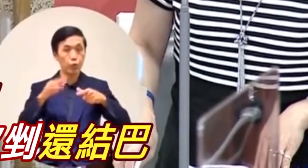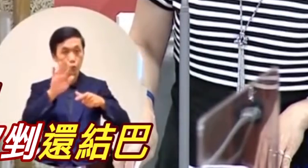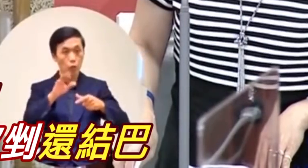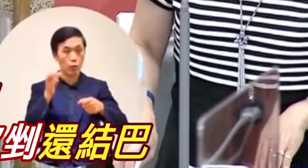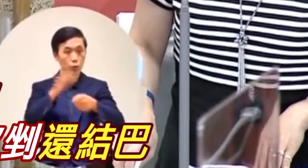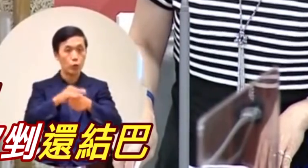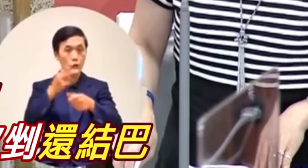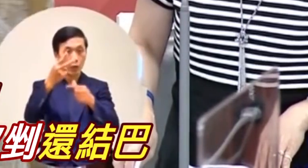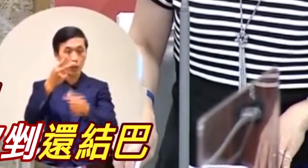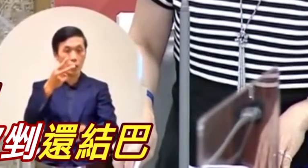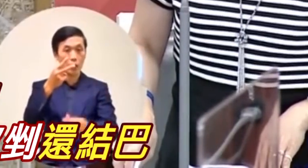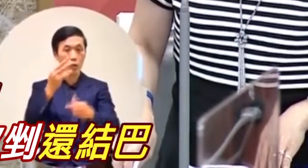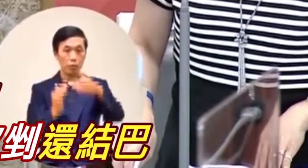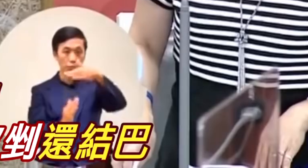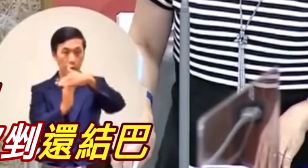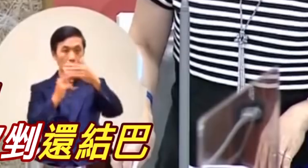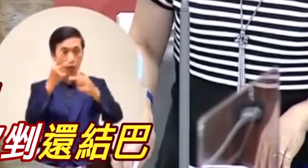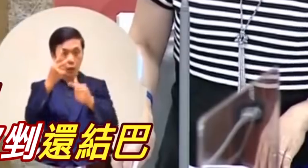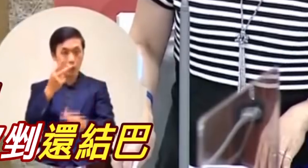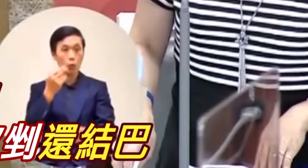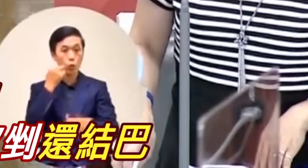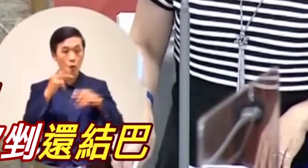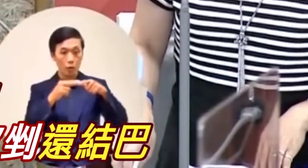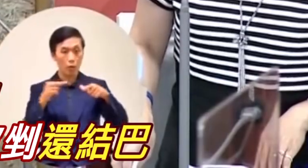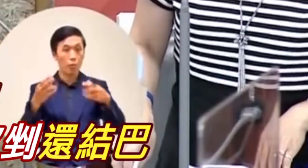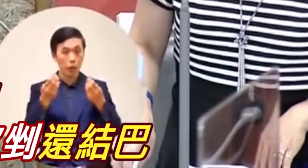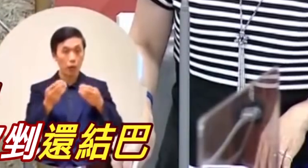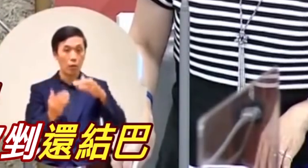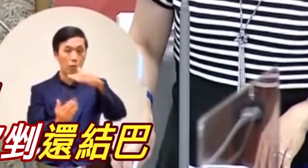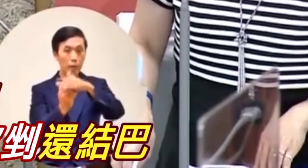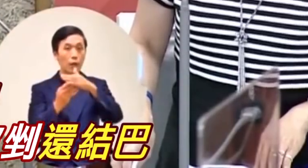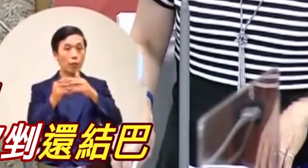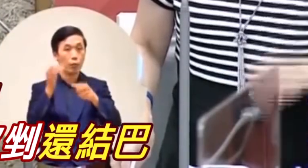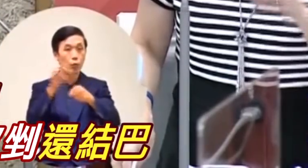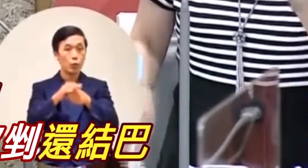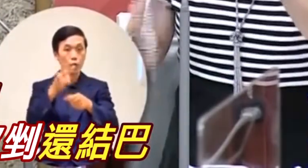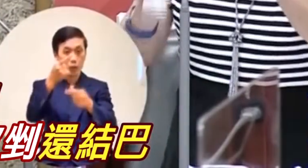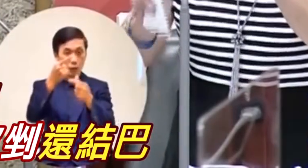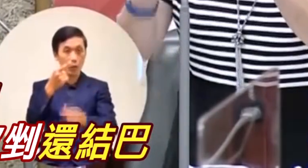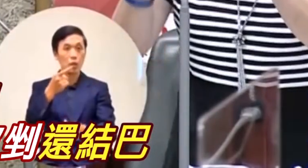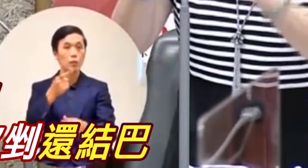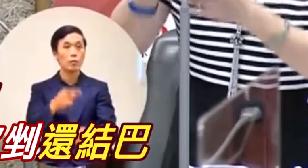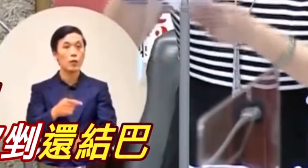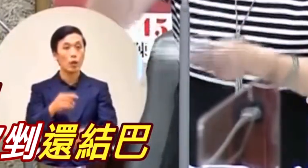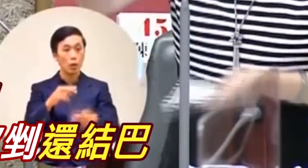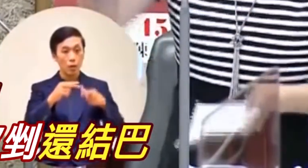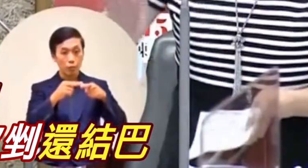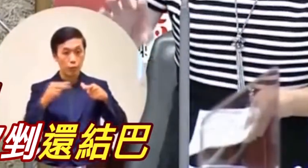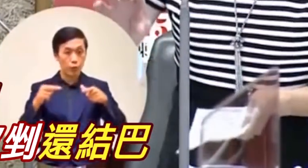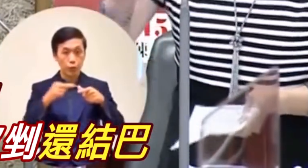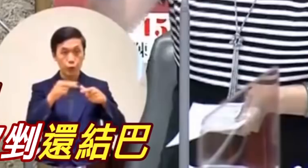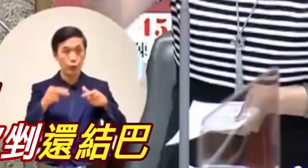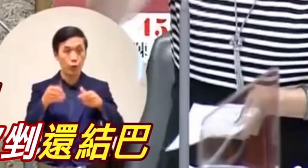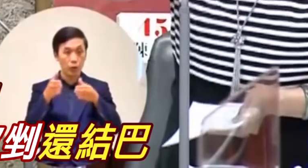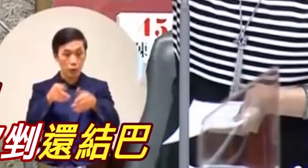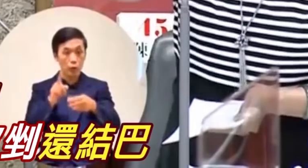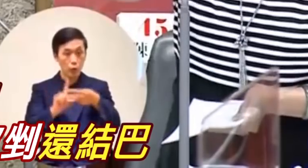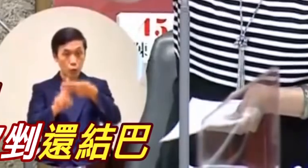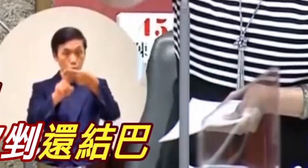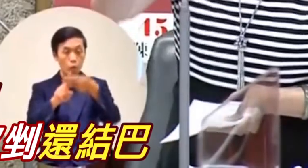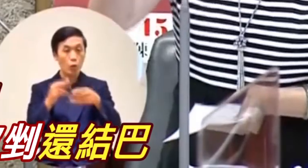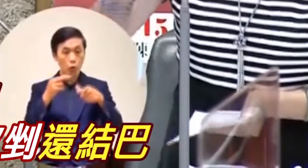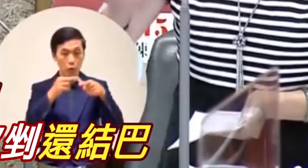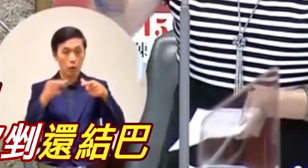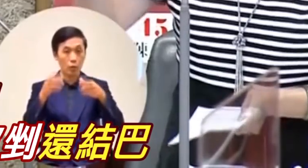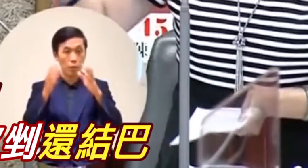2亿上限；那如果没有游泳池，最高金额就是1亿。 所以一定游泳池 为一个标的就对了，有游泳池2亿